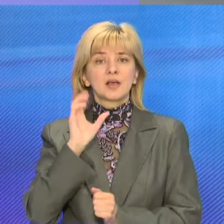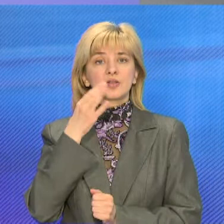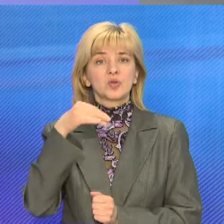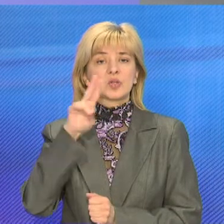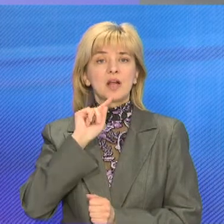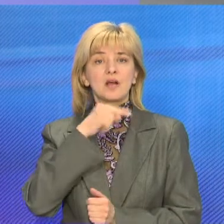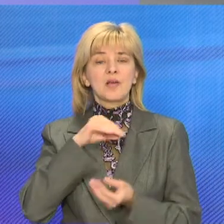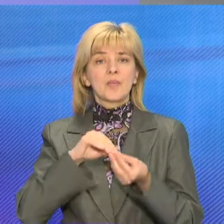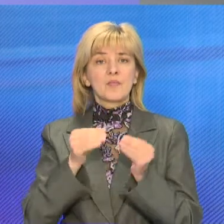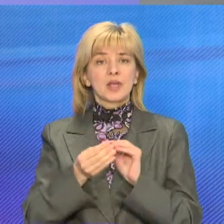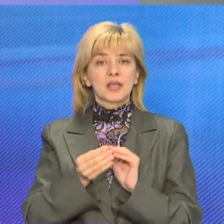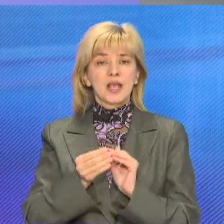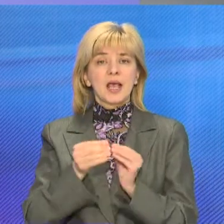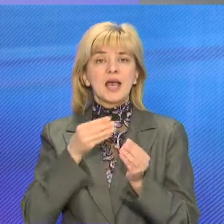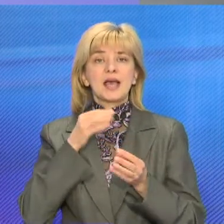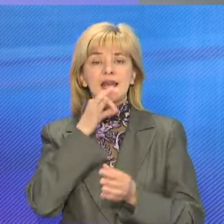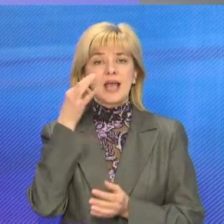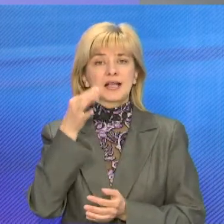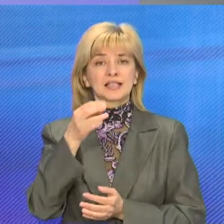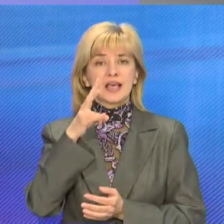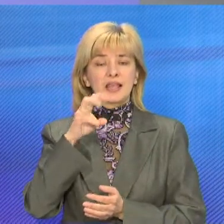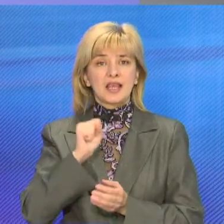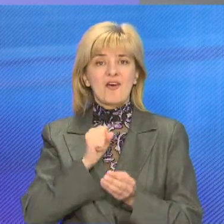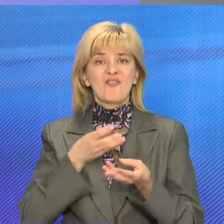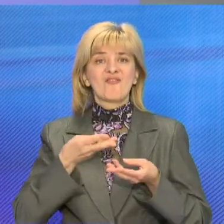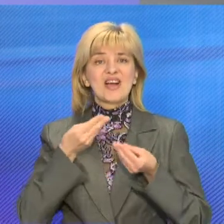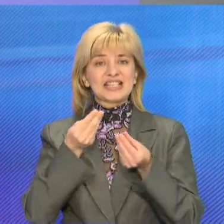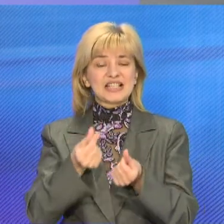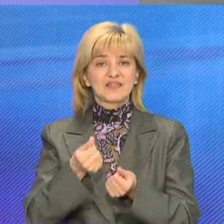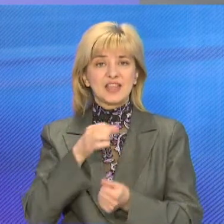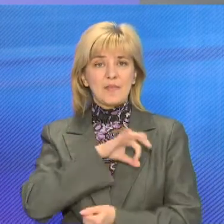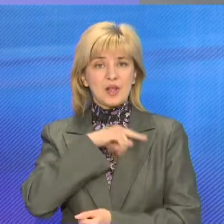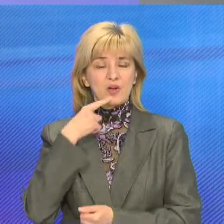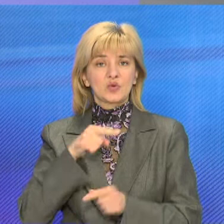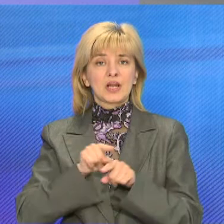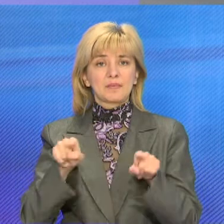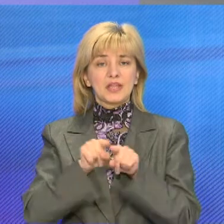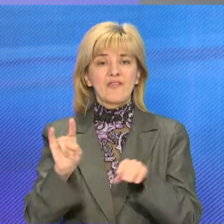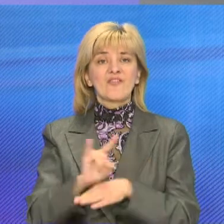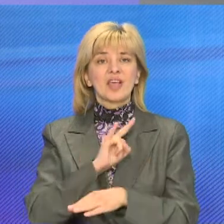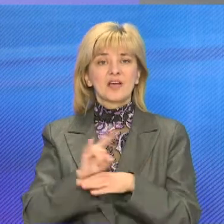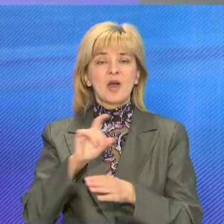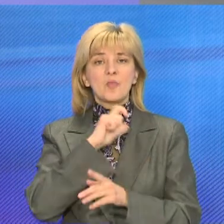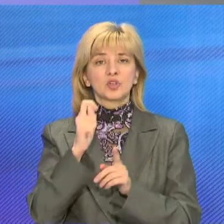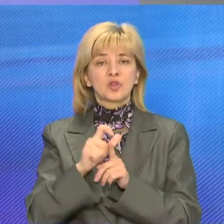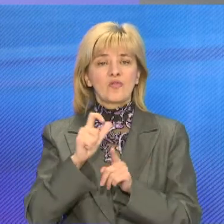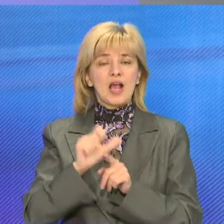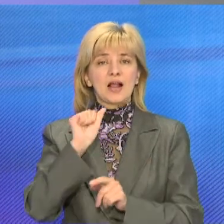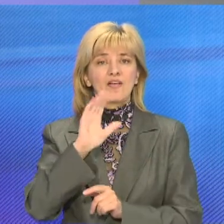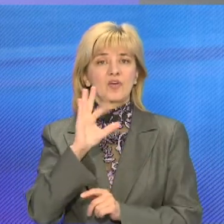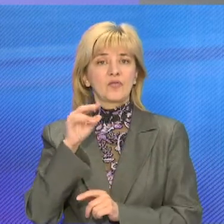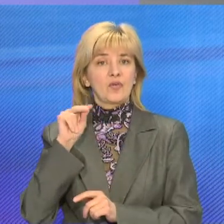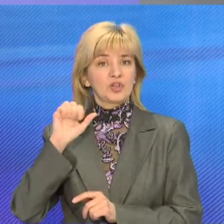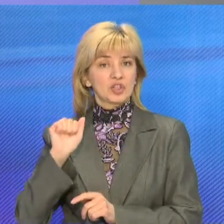и гибридный тиск, негативное информационное уздение на Белоруссии, распаўсюджванне фейков. По словах Александра Вольфовича, у